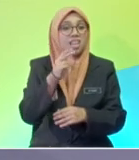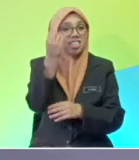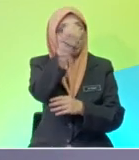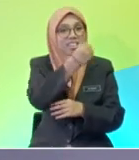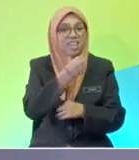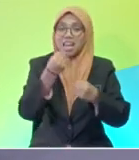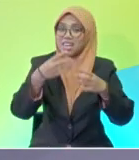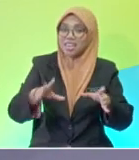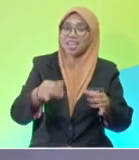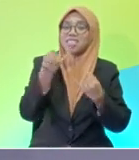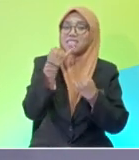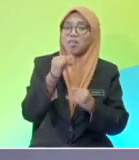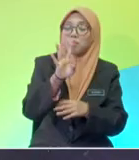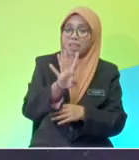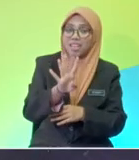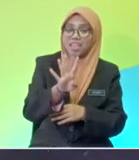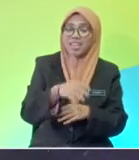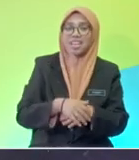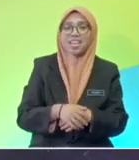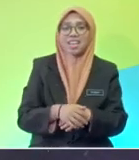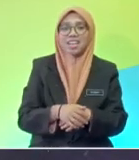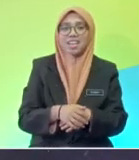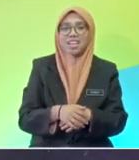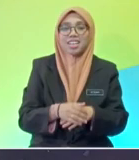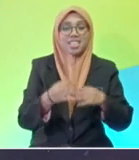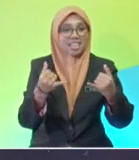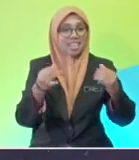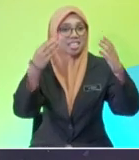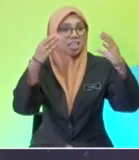dari tadi lagi saya tidak bagi di toko